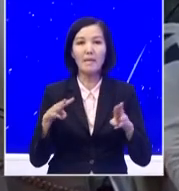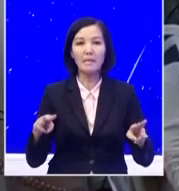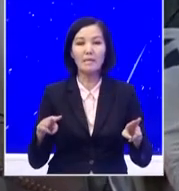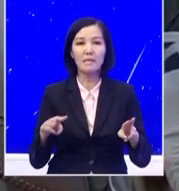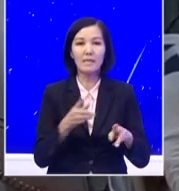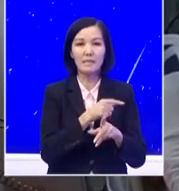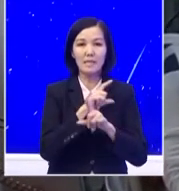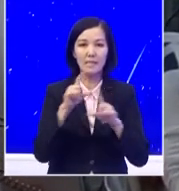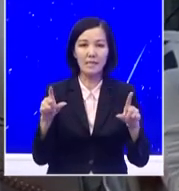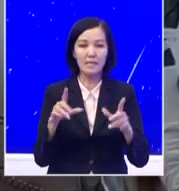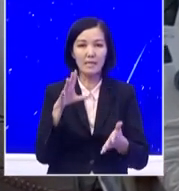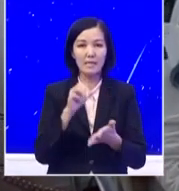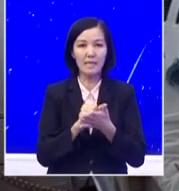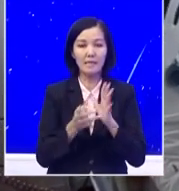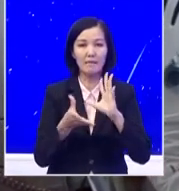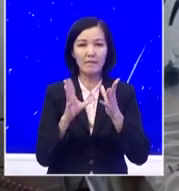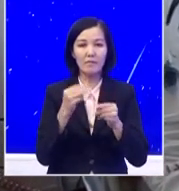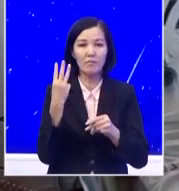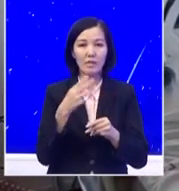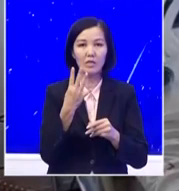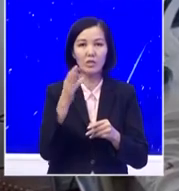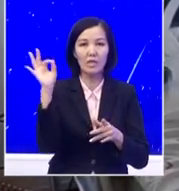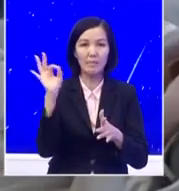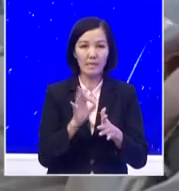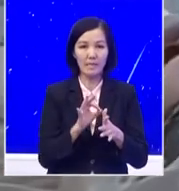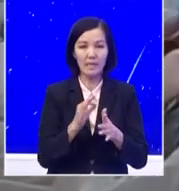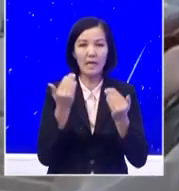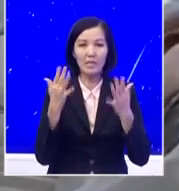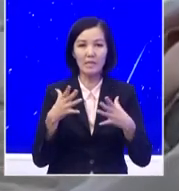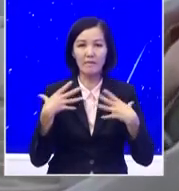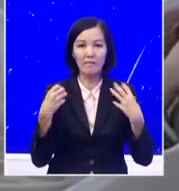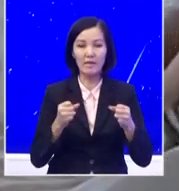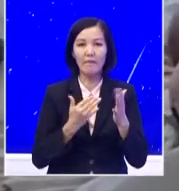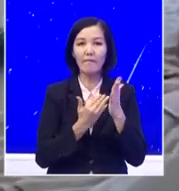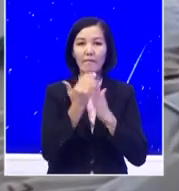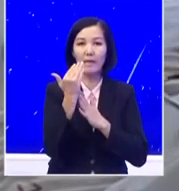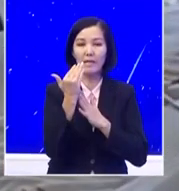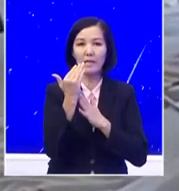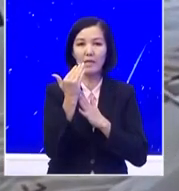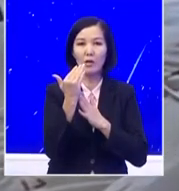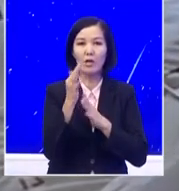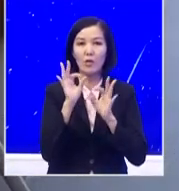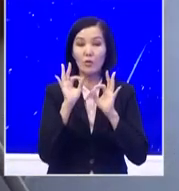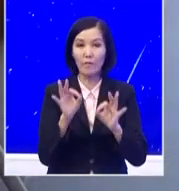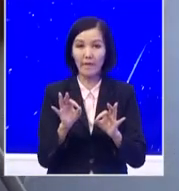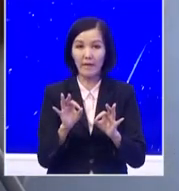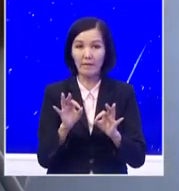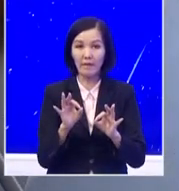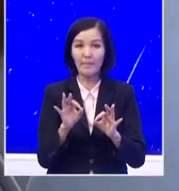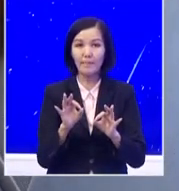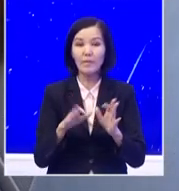министра, стационары заняты всего на 34%. Показатели выздоровления растут медленно, но верно, подметил